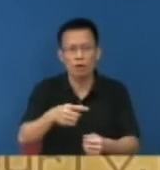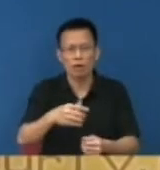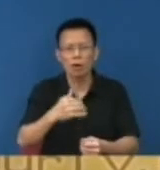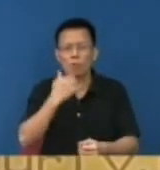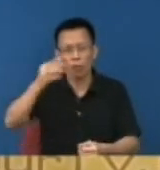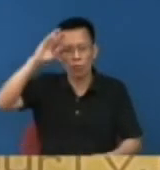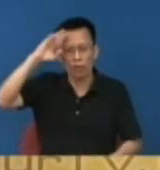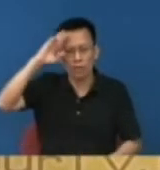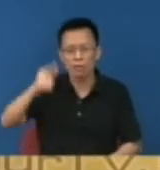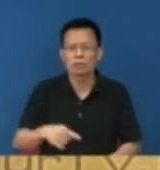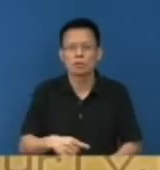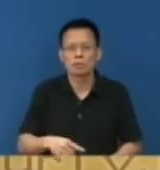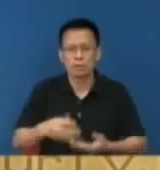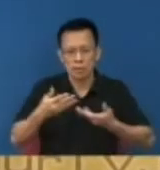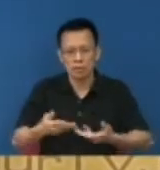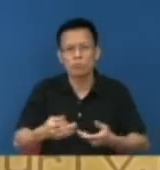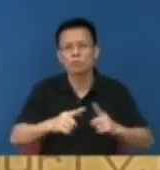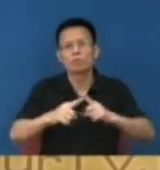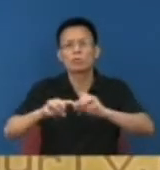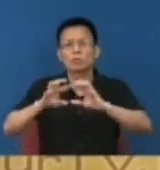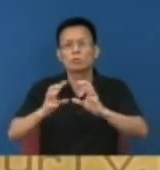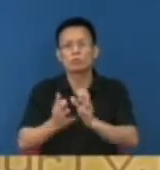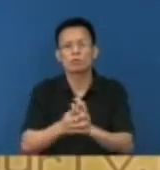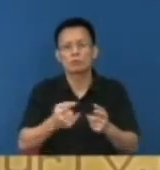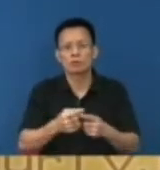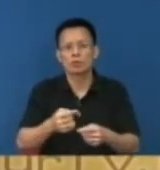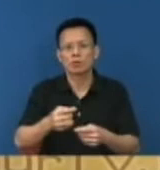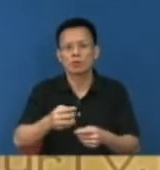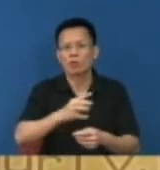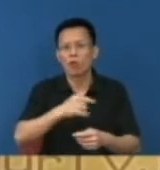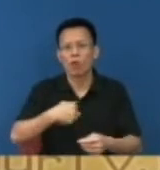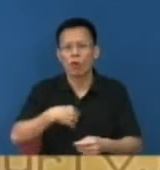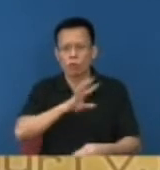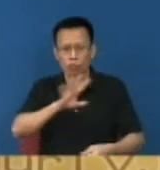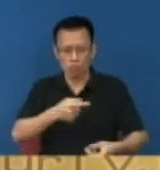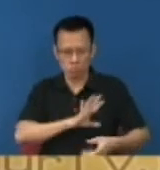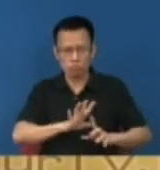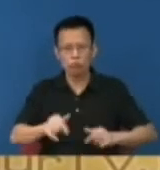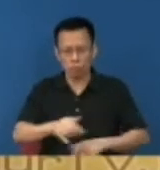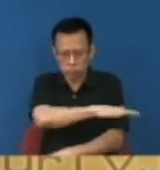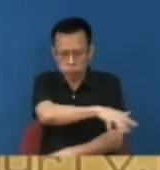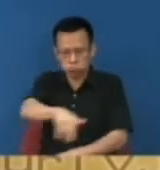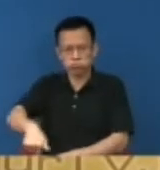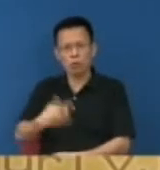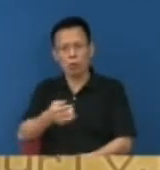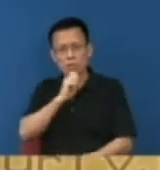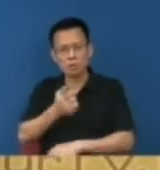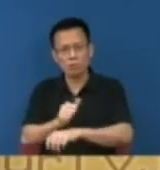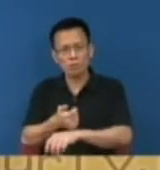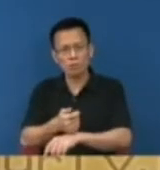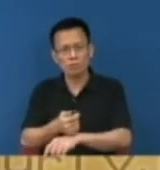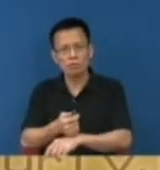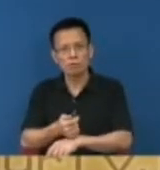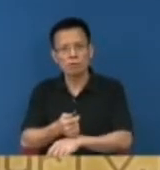日張文光同埋民主黨就係：我唔係，我唔係好熟佢嘅咋，佢有機會非禮㗎，仲踢我一腳㗎。唉、哎，